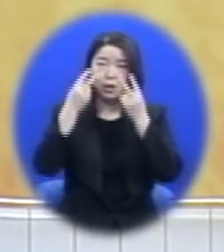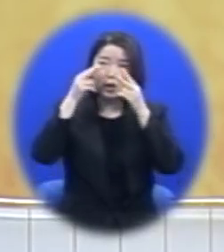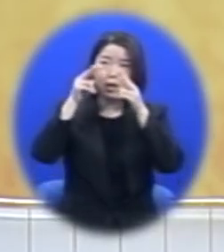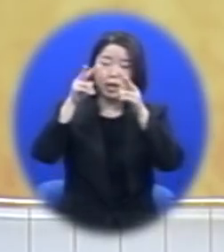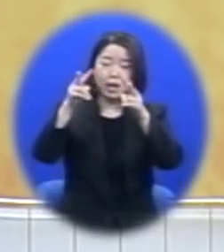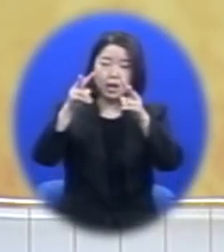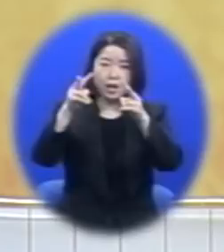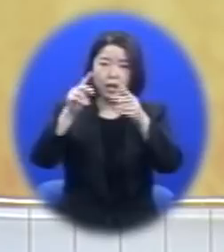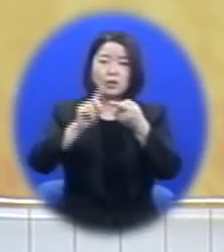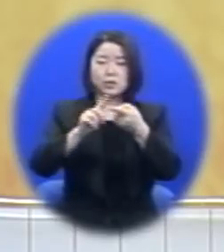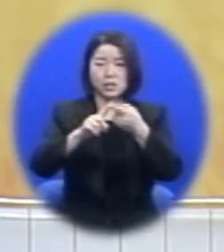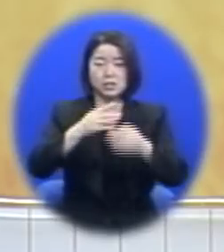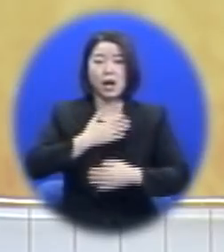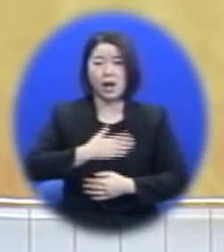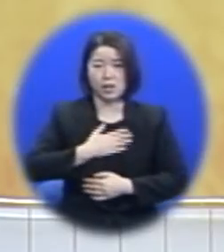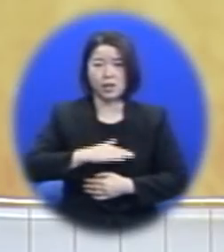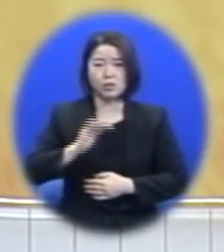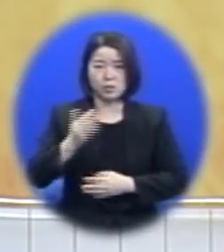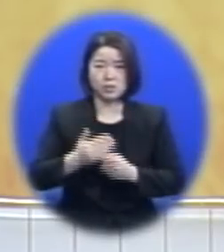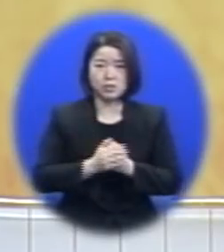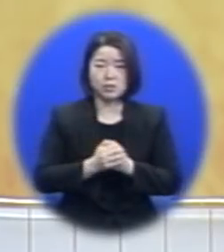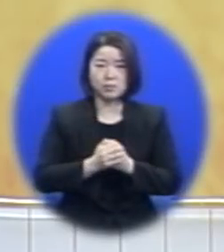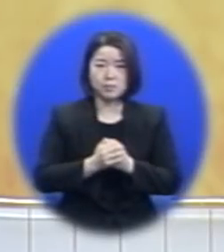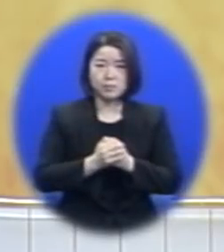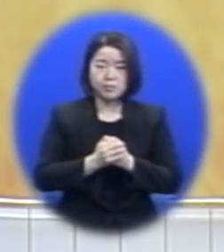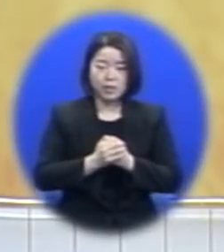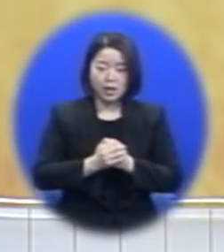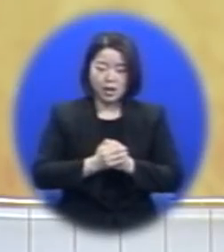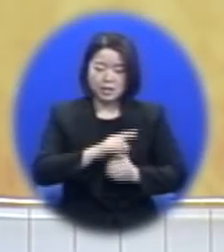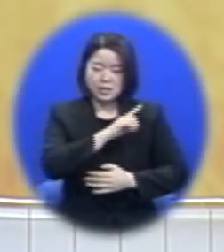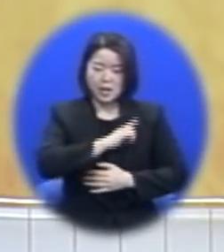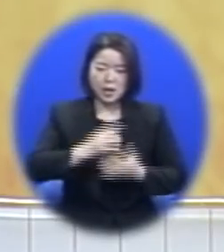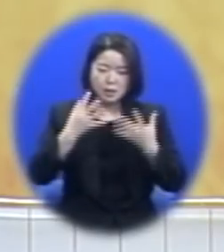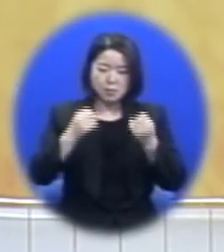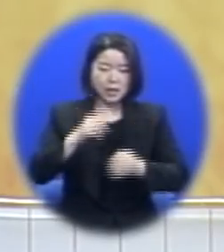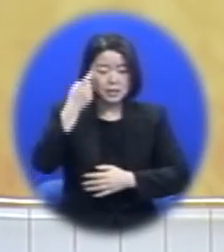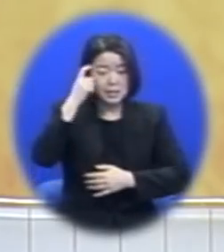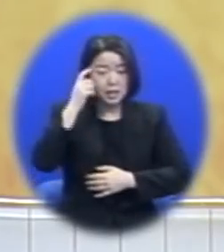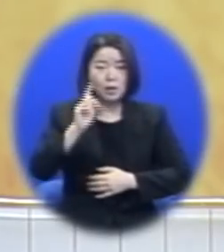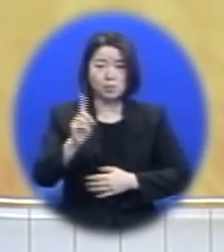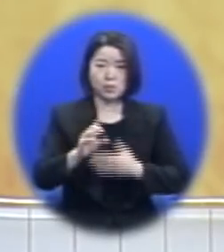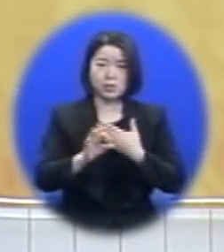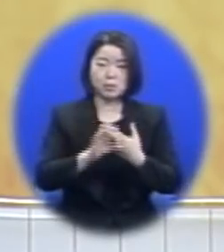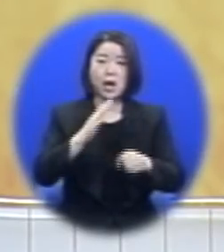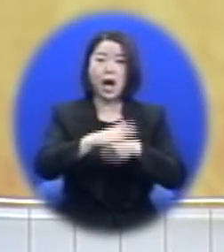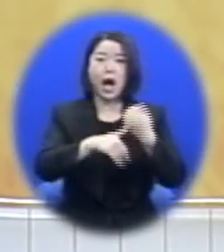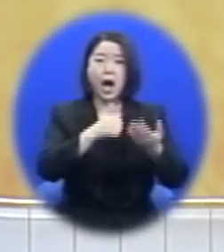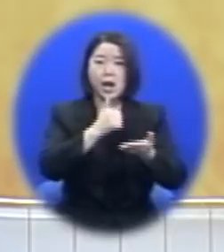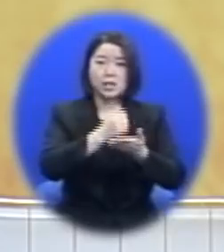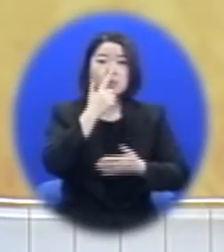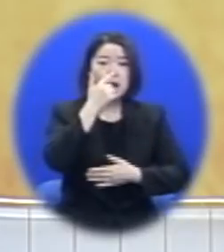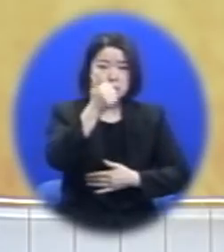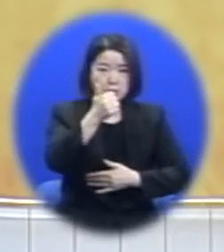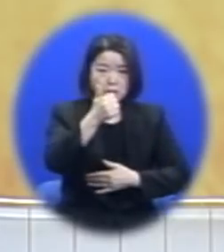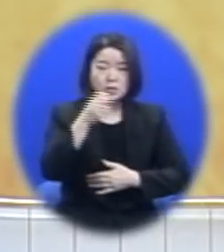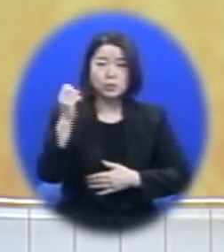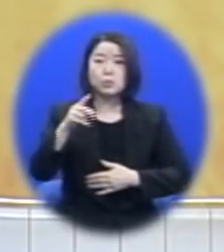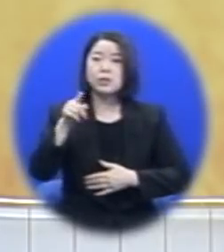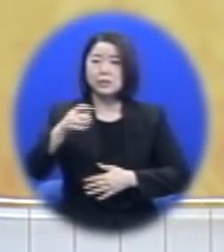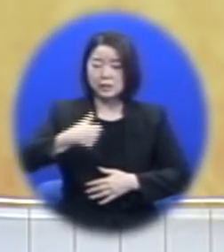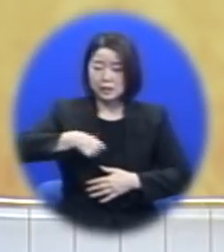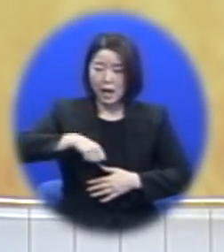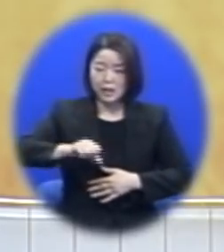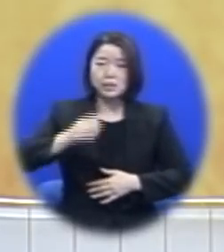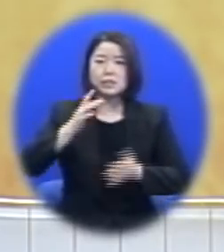하셨습니다. 그리고 가장 많이 묵상하게 하신 것은 하나님 아버지와 그의 아들 예수